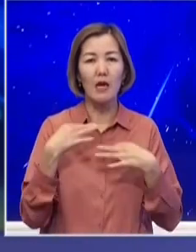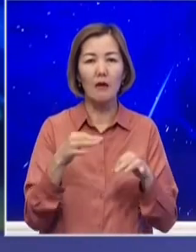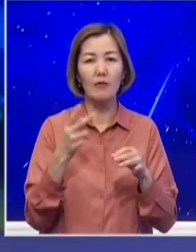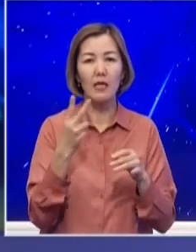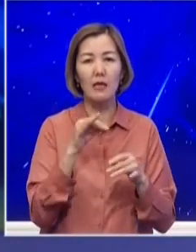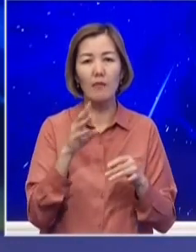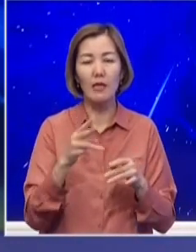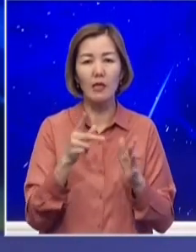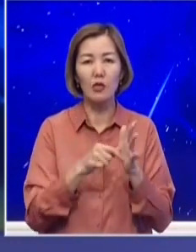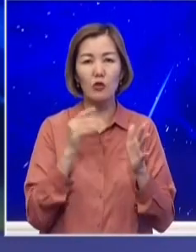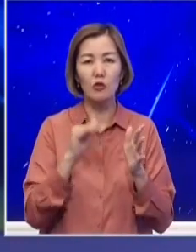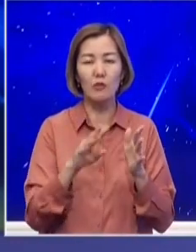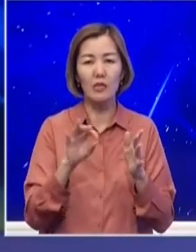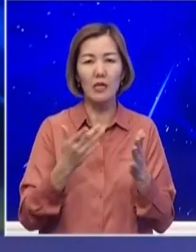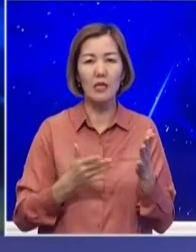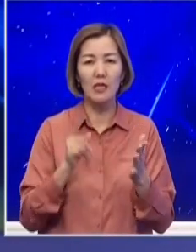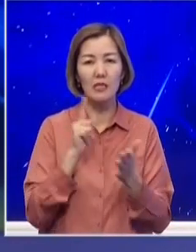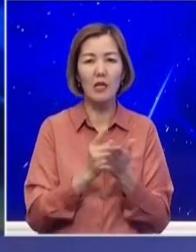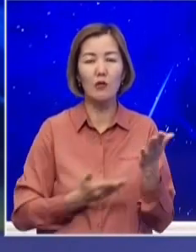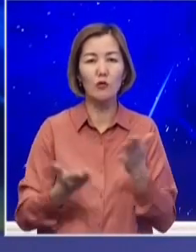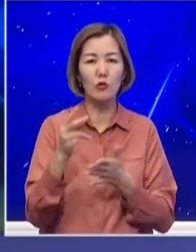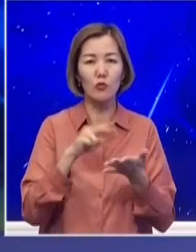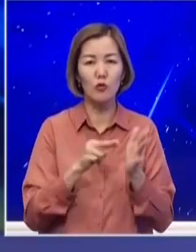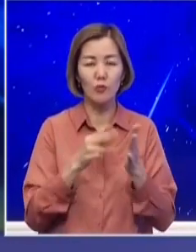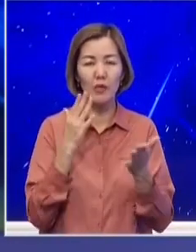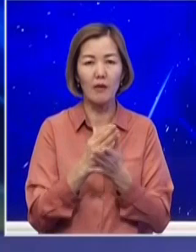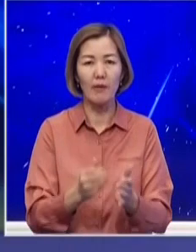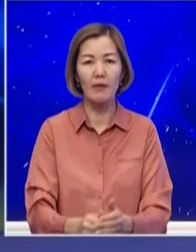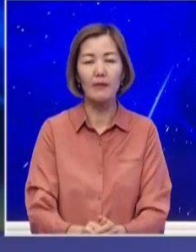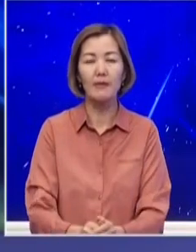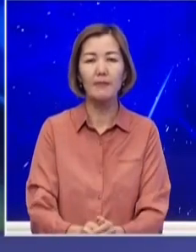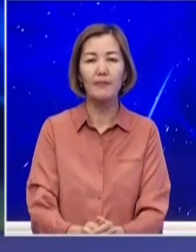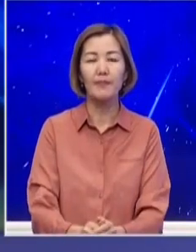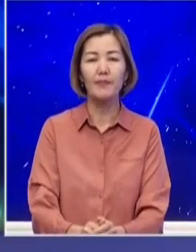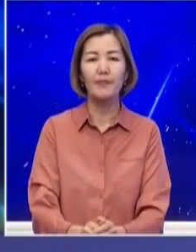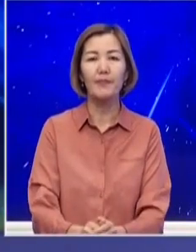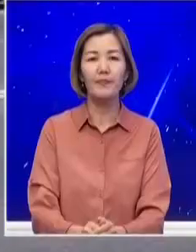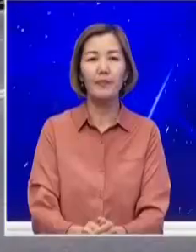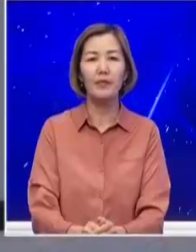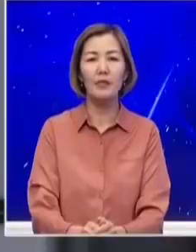автокөліктерден 2 миллиард 700 мың теңге көлемінде салық түсіру жоспарланған болатын.